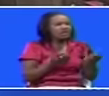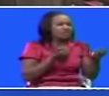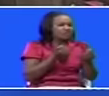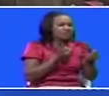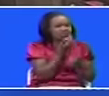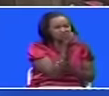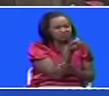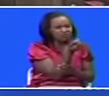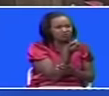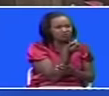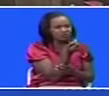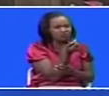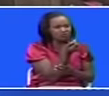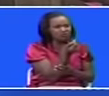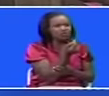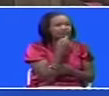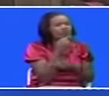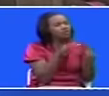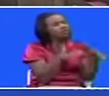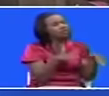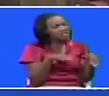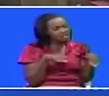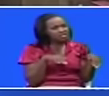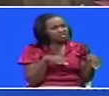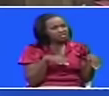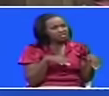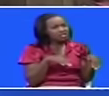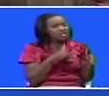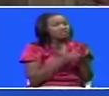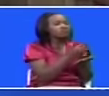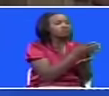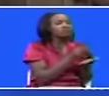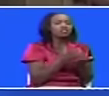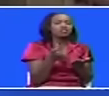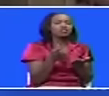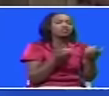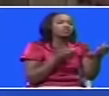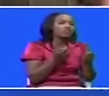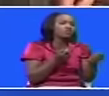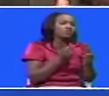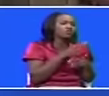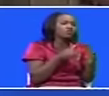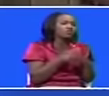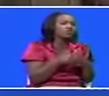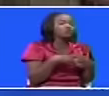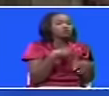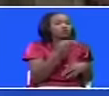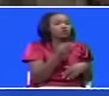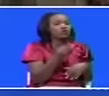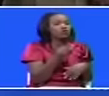kidogo. Sasa inabidi watu wangoje ndio wa distribute magari kila mtu apate kwenda, lakini